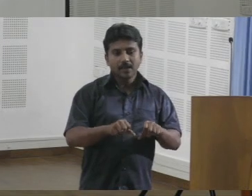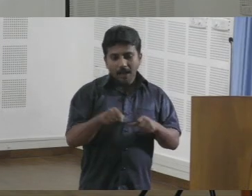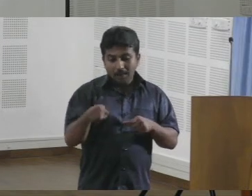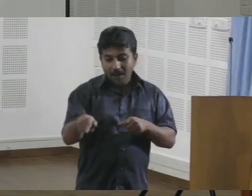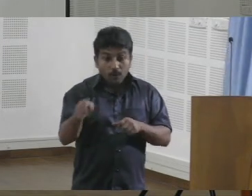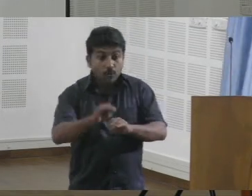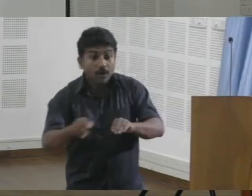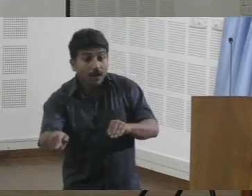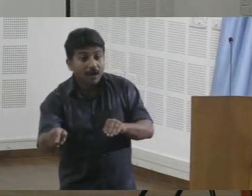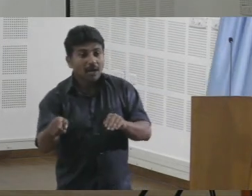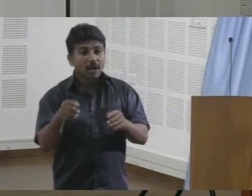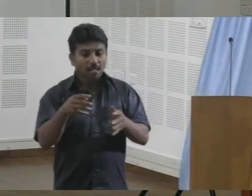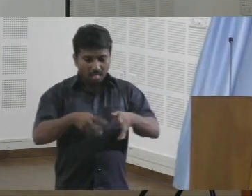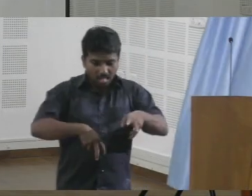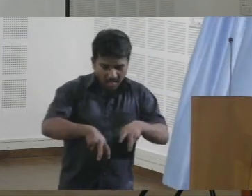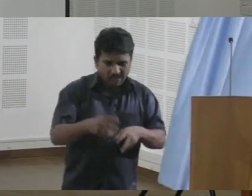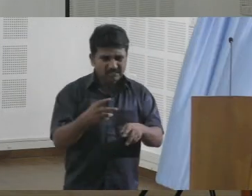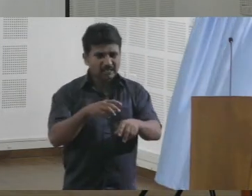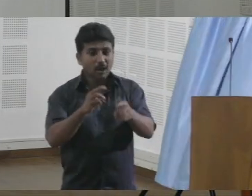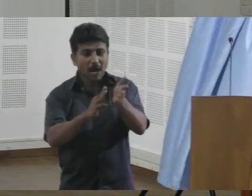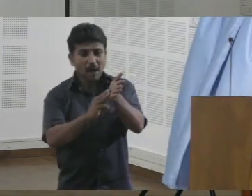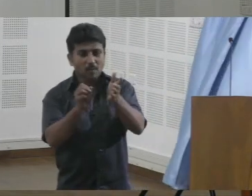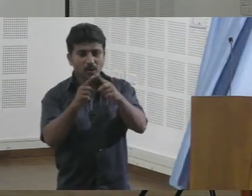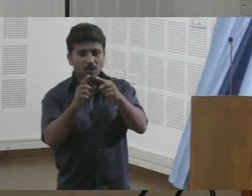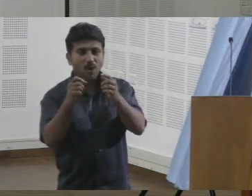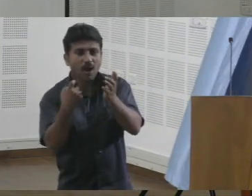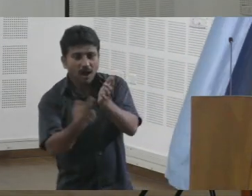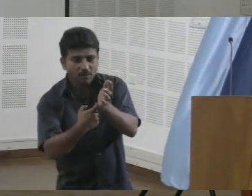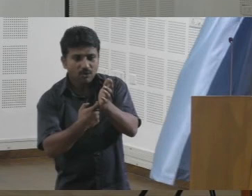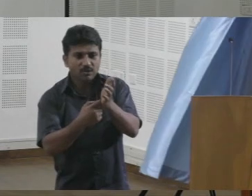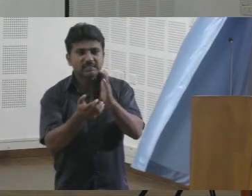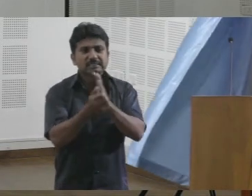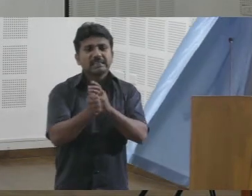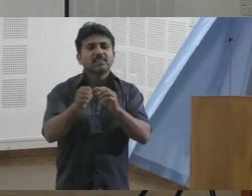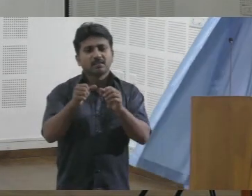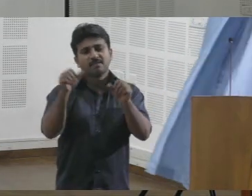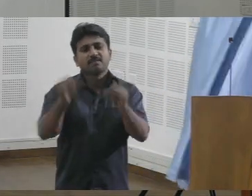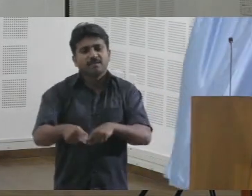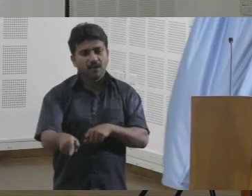ഉള്ളതുകൊണ്ട് ഈസി ആയിട്ടുള്ള സയൻസ് ആണ് പഠിപ്പിച്ചിരുന്നത്.